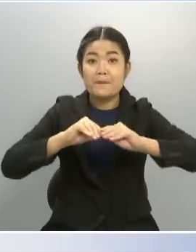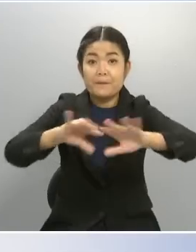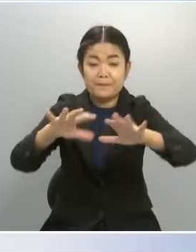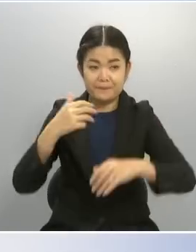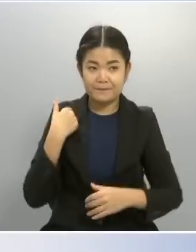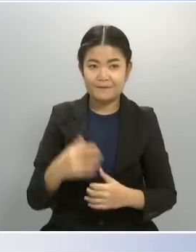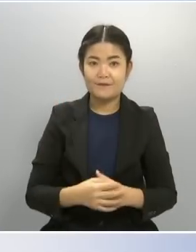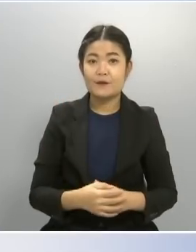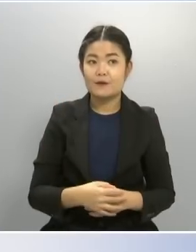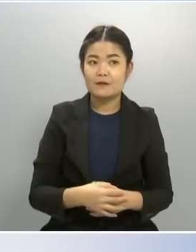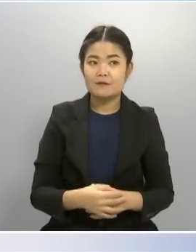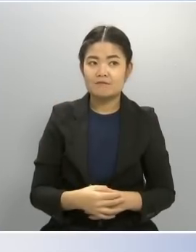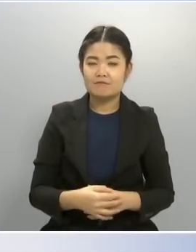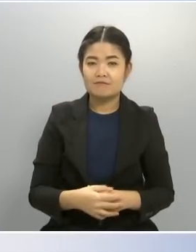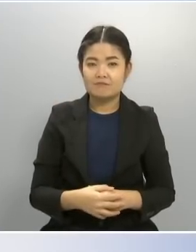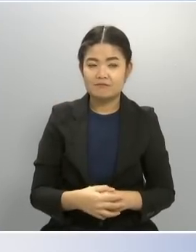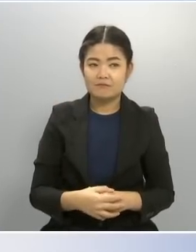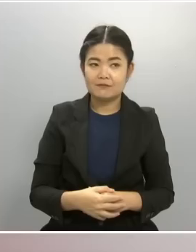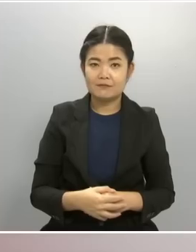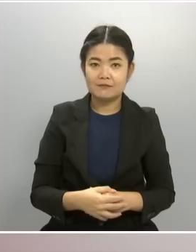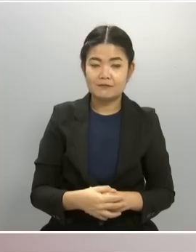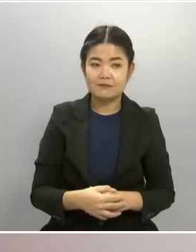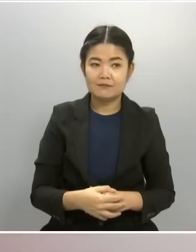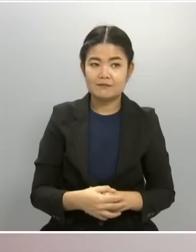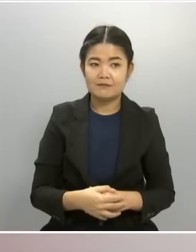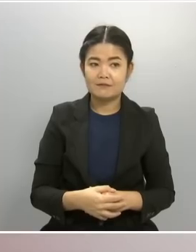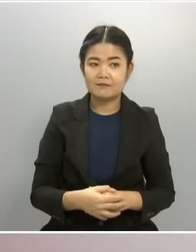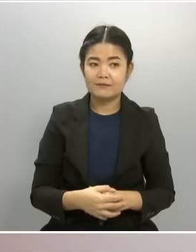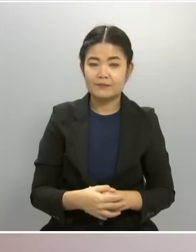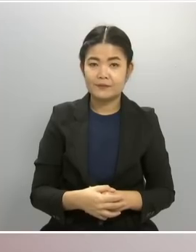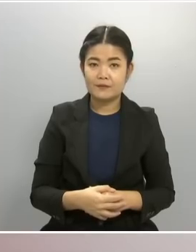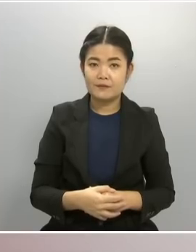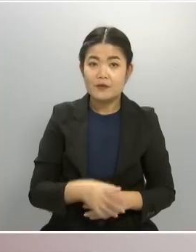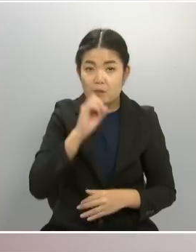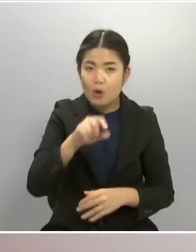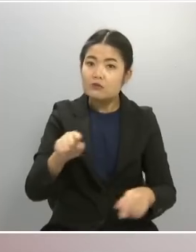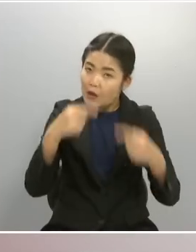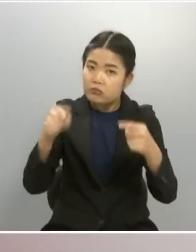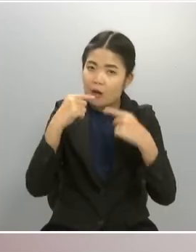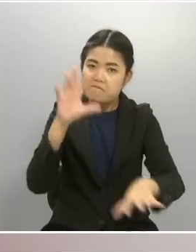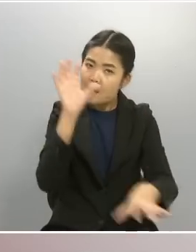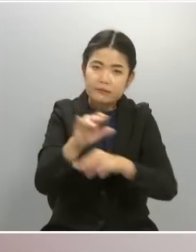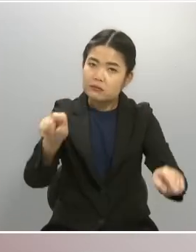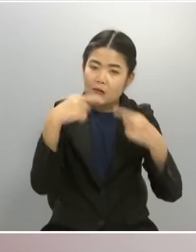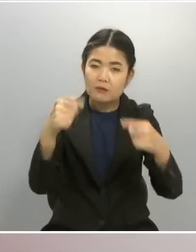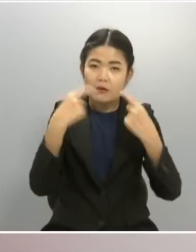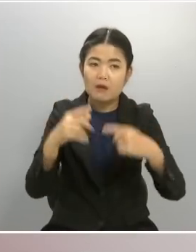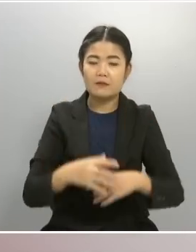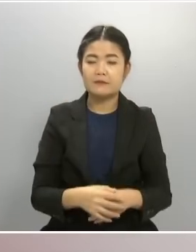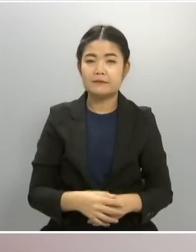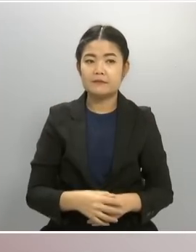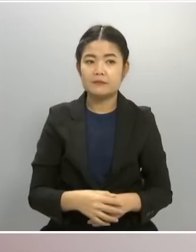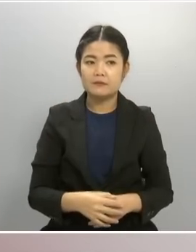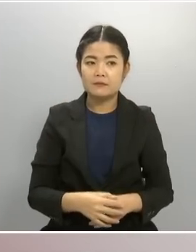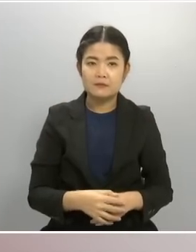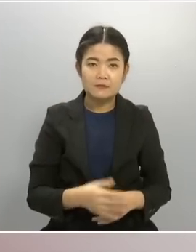มาเลยมาใน LINEเลยแฟนตัวอย่างภาพมาเลยตอบด้วยนะตอบด้วยทางฝั่งนี้เขียนหา